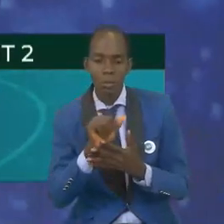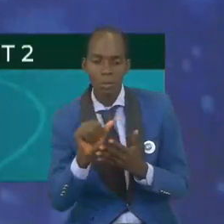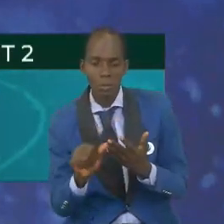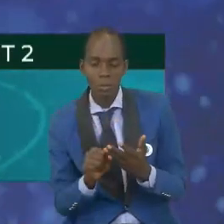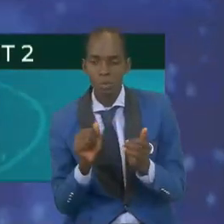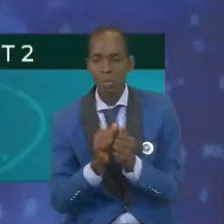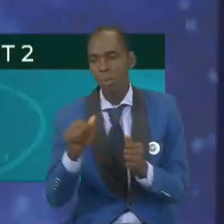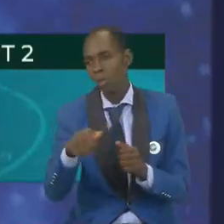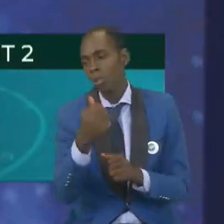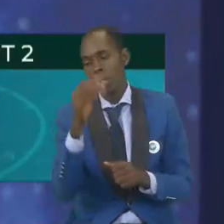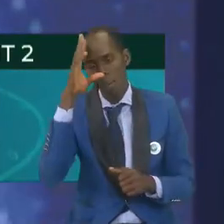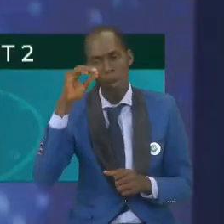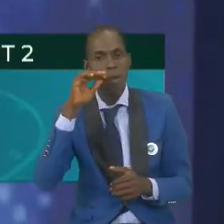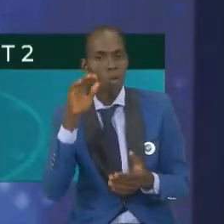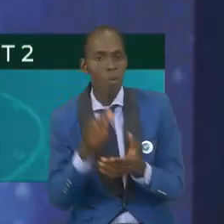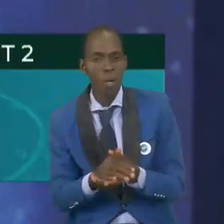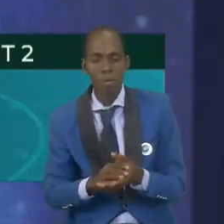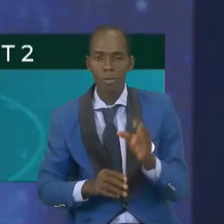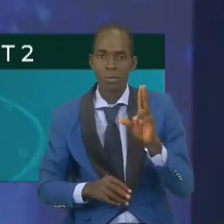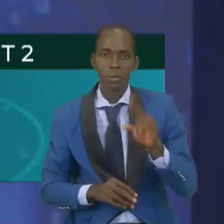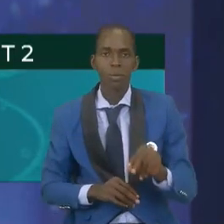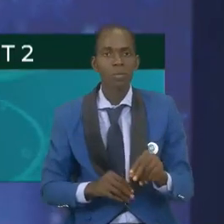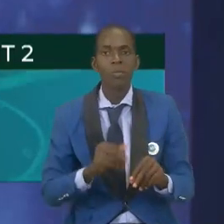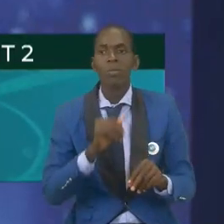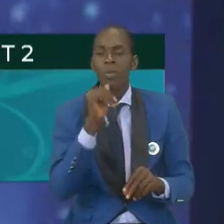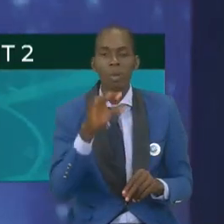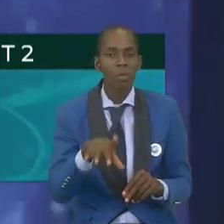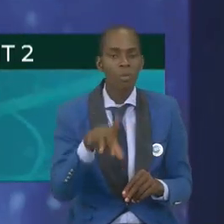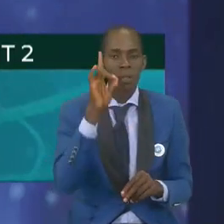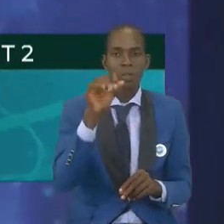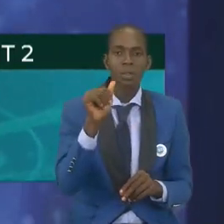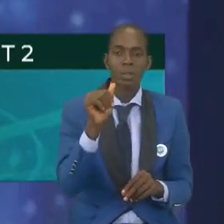avec la femme d'autrui. Ils ne l'ont pas vu